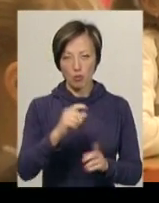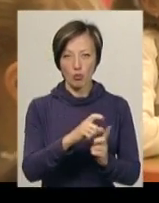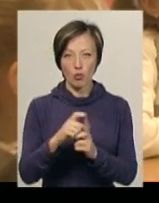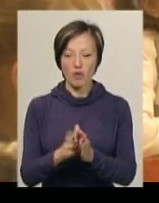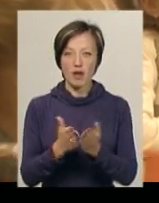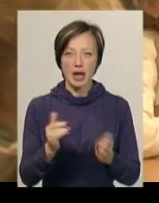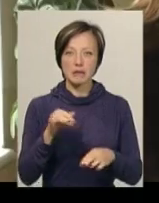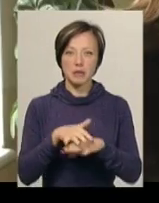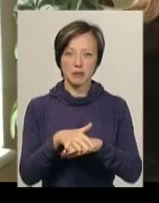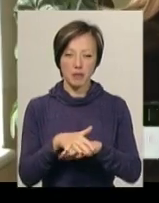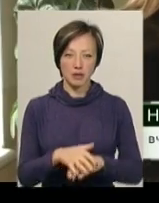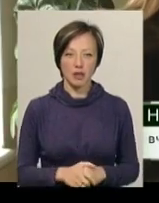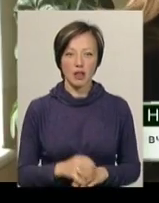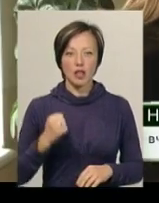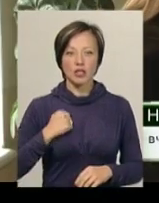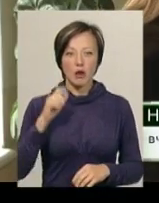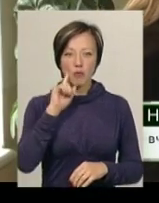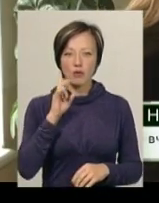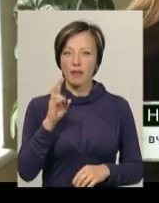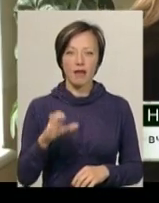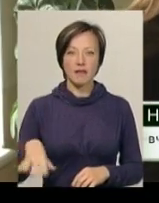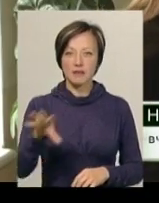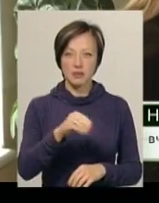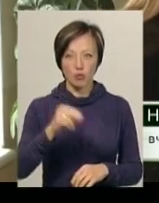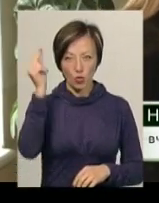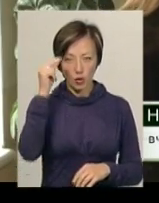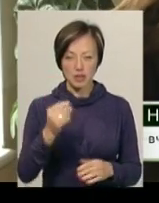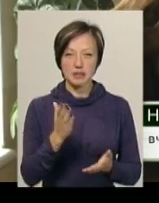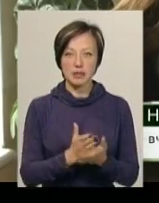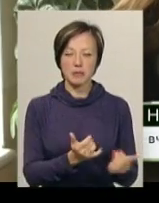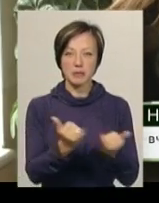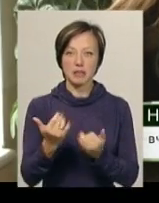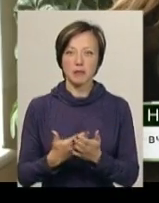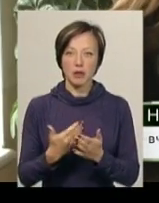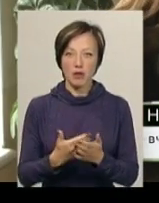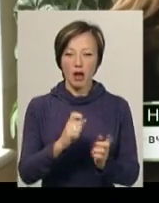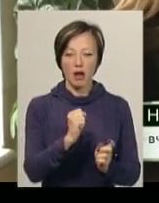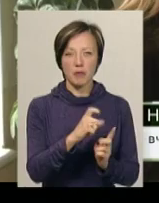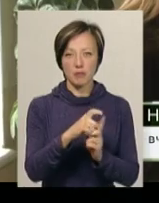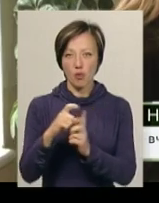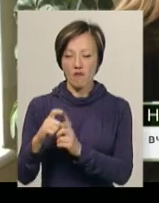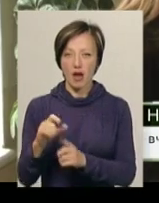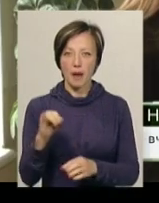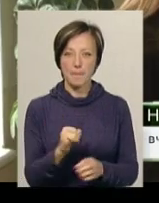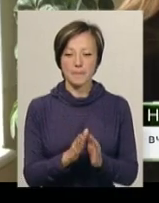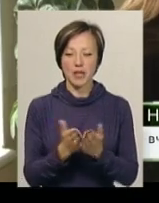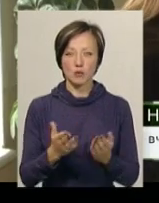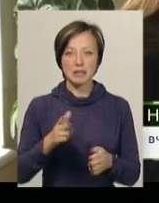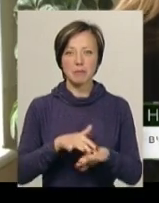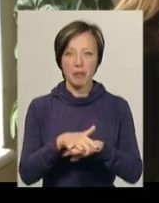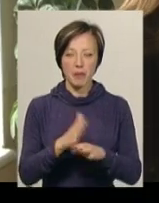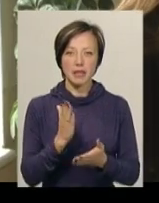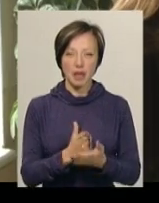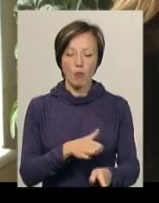посібником з математики. На жаль, поки що не для всіх ми уроків забезпечення, але, наприклад, букварики та підручники з математики у нас є